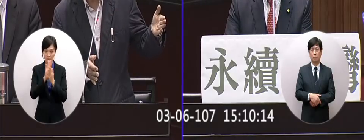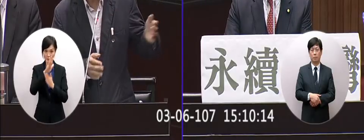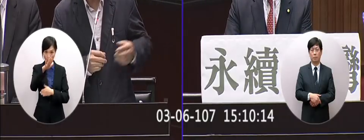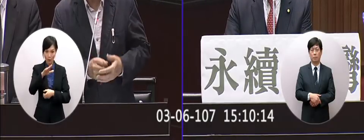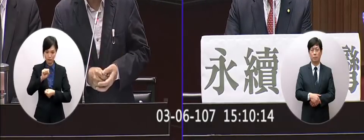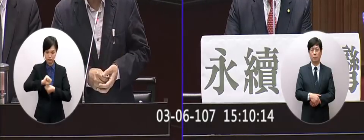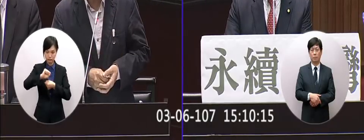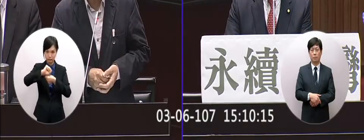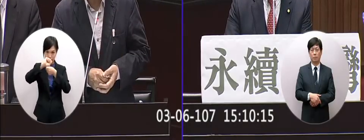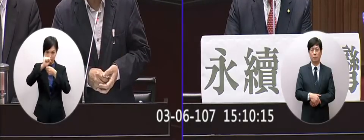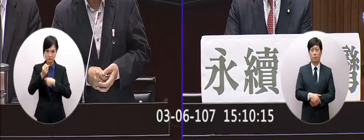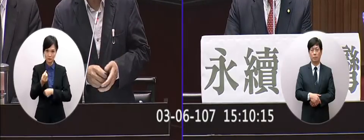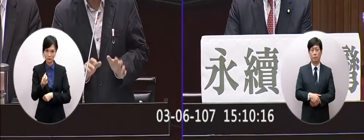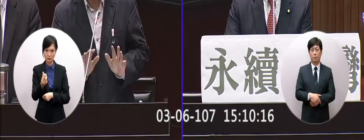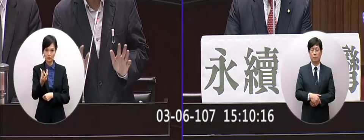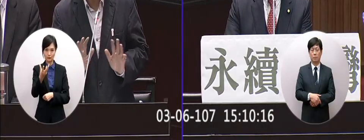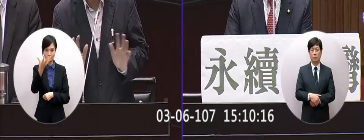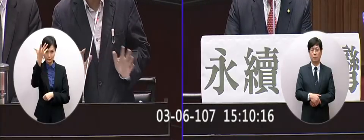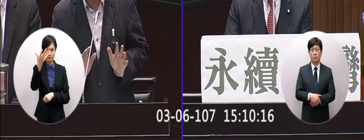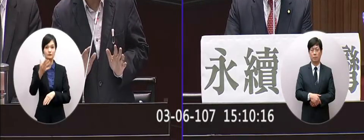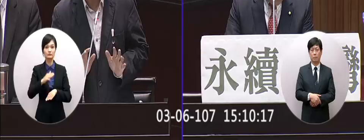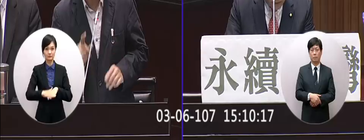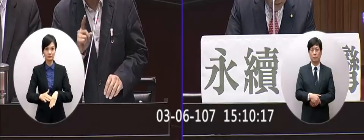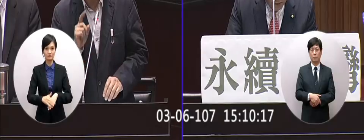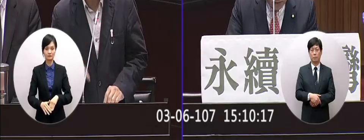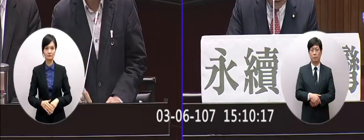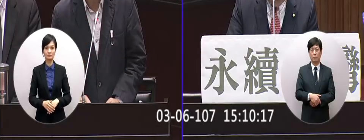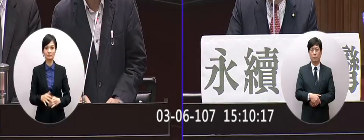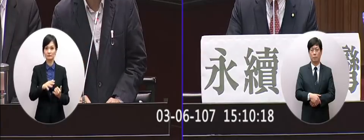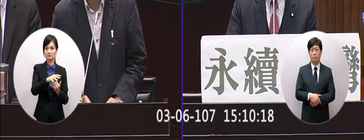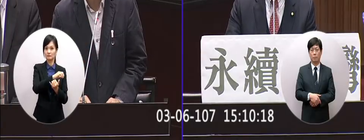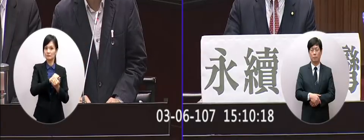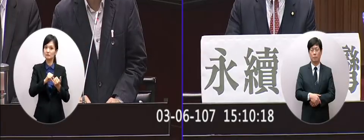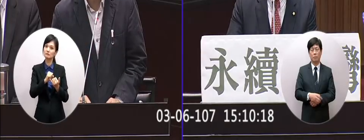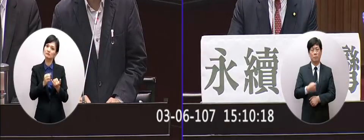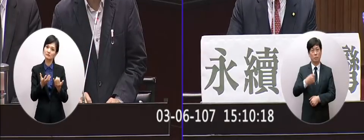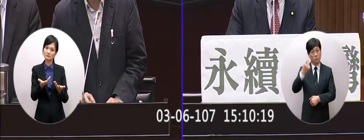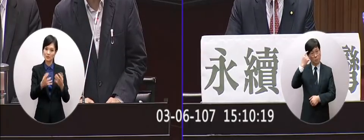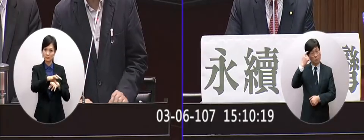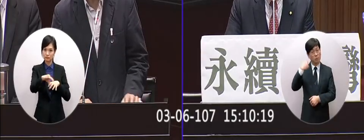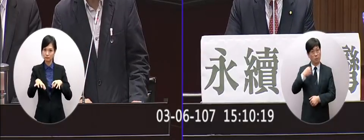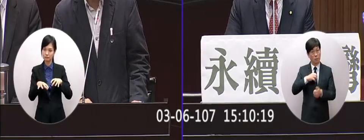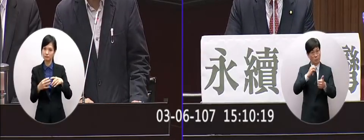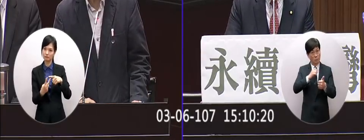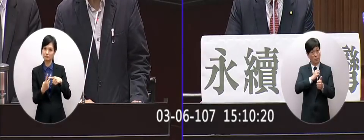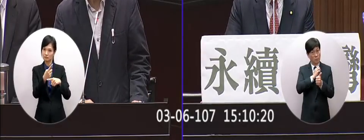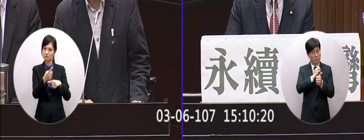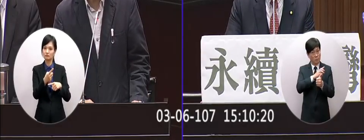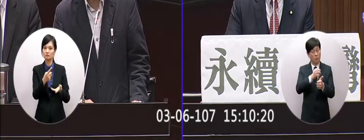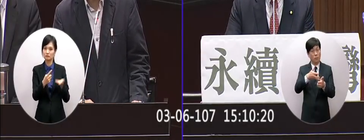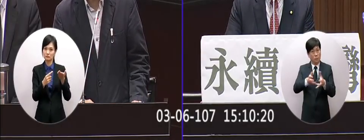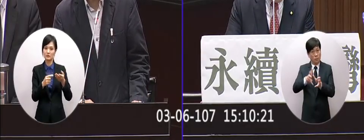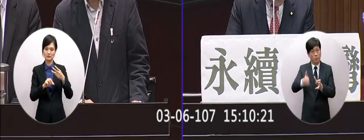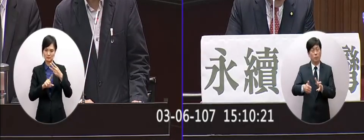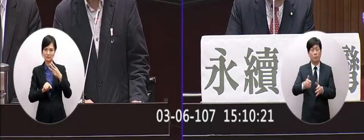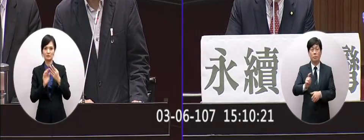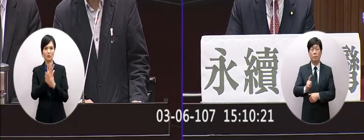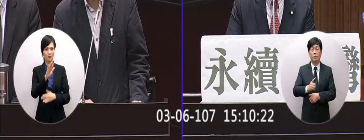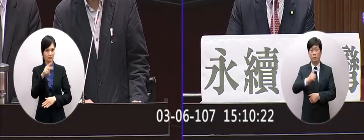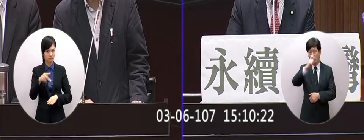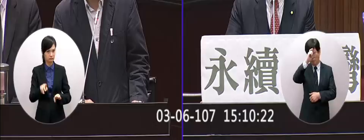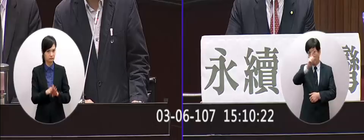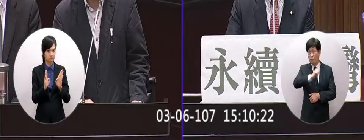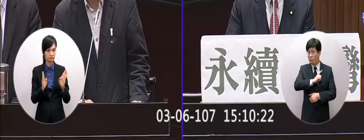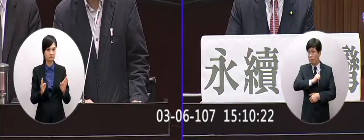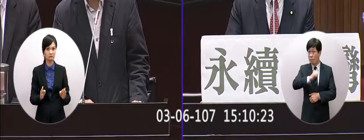了。那许多县市，大概全台湾一半的县市是三月才开始推动的。 我想本席提醒的部长。本席提醒的是，希望